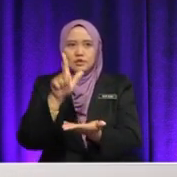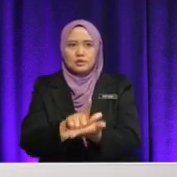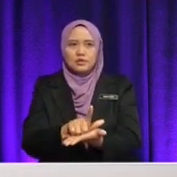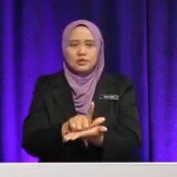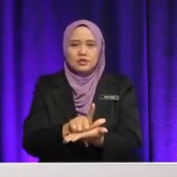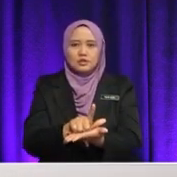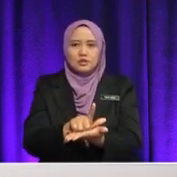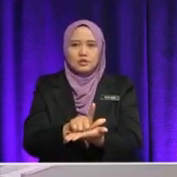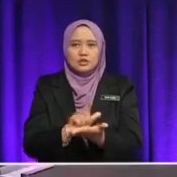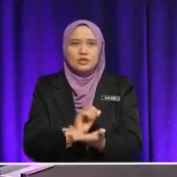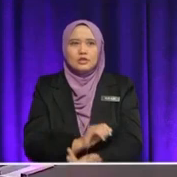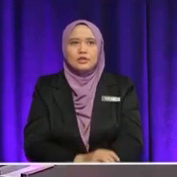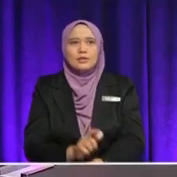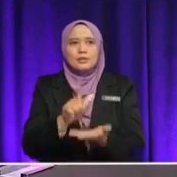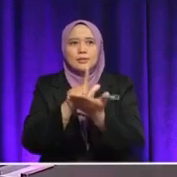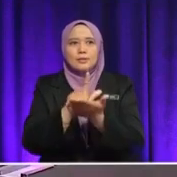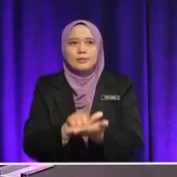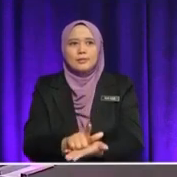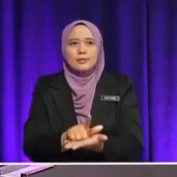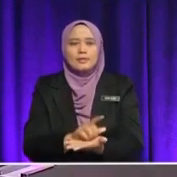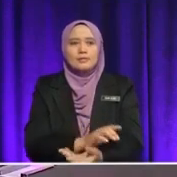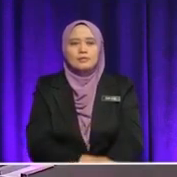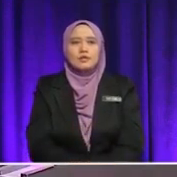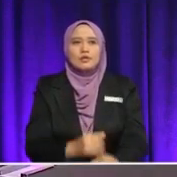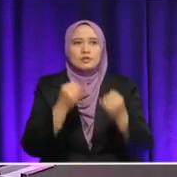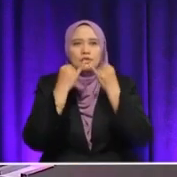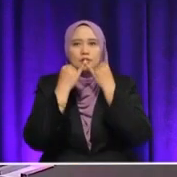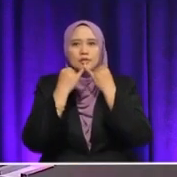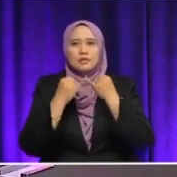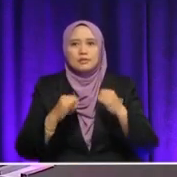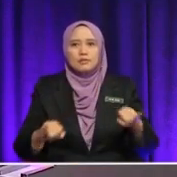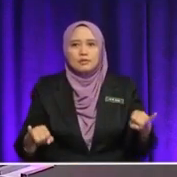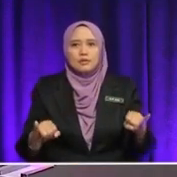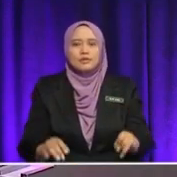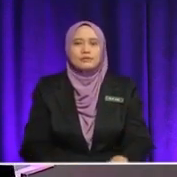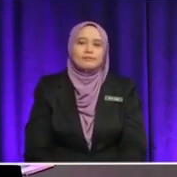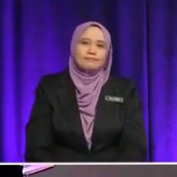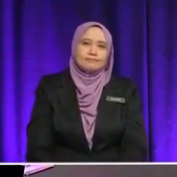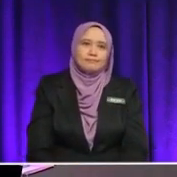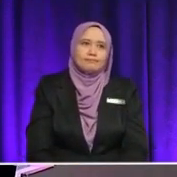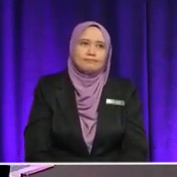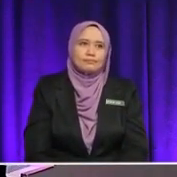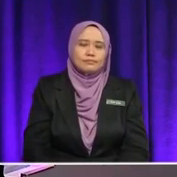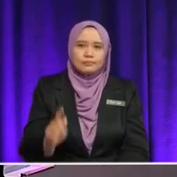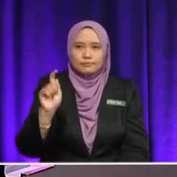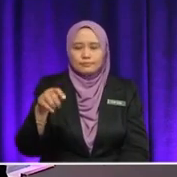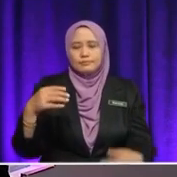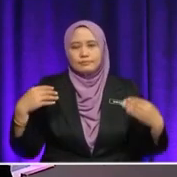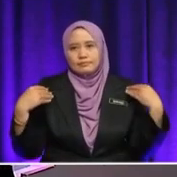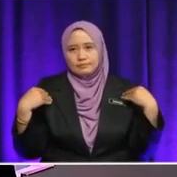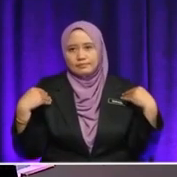ada soalan huraikan yang bermaksud pemberatan seorang itu tinggi mesti ada isi